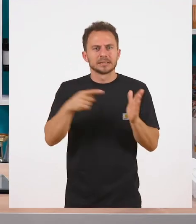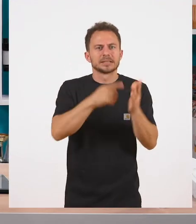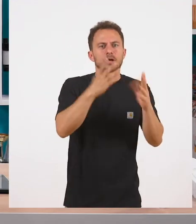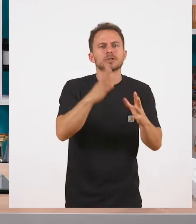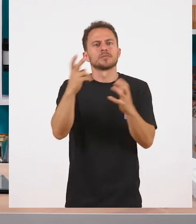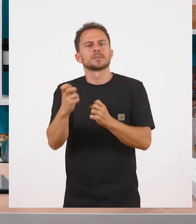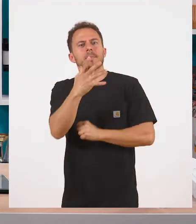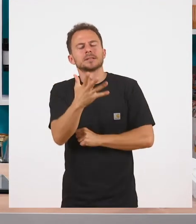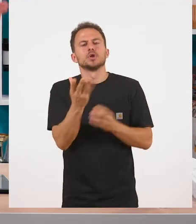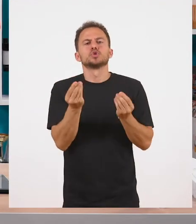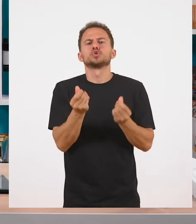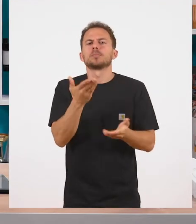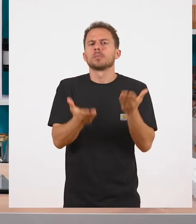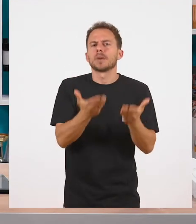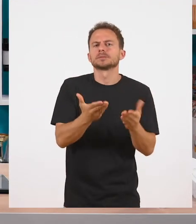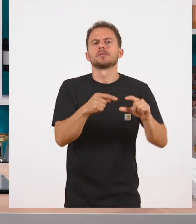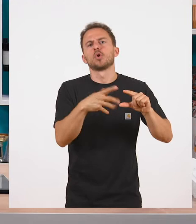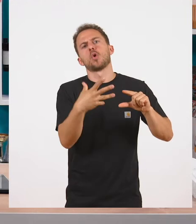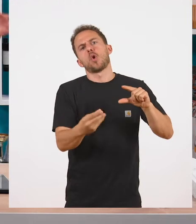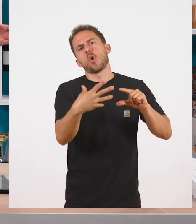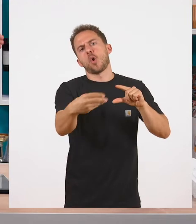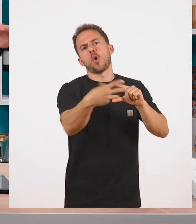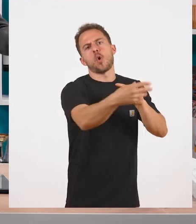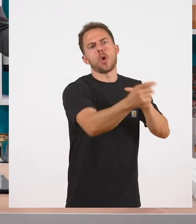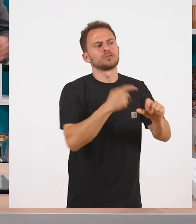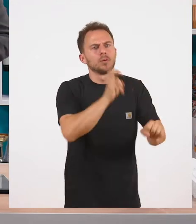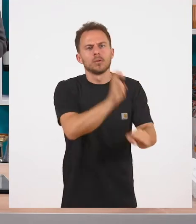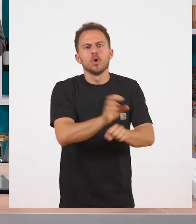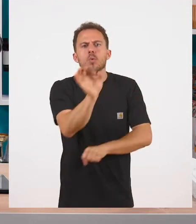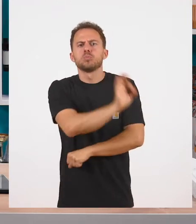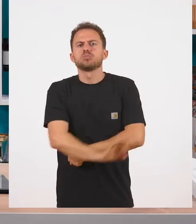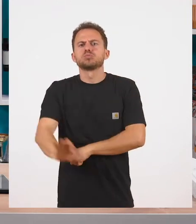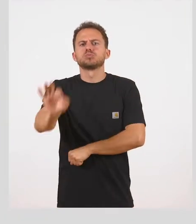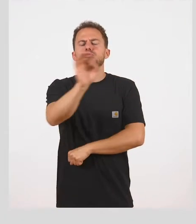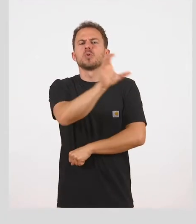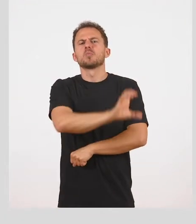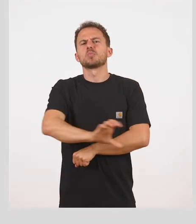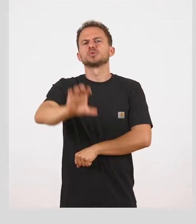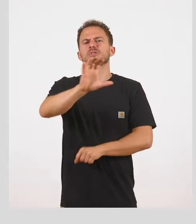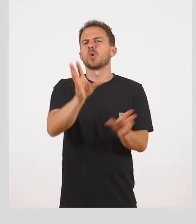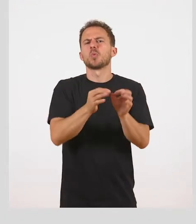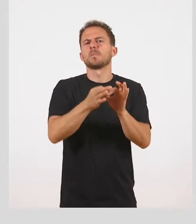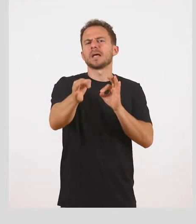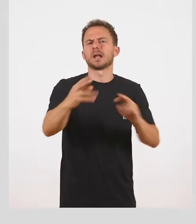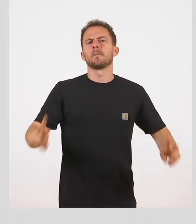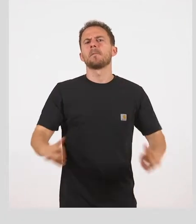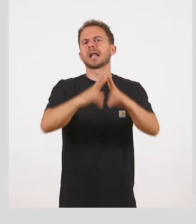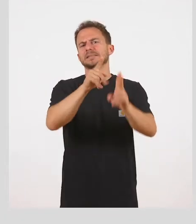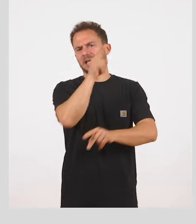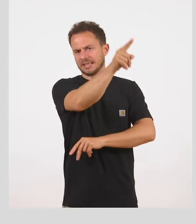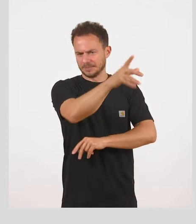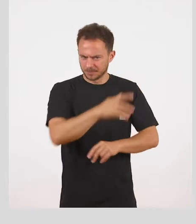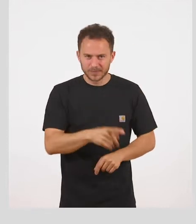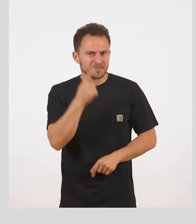της μάζας γίνεται σε σύγκριση με το πρότυπο χιλιόγραμμο, το οποίο φυλάζεται, όπως βλέπουμε και στην εικόνα, στο γραφείο μέτρων και σταθμών στο Παρίσι, όπως θα δείτε